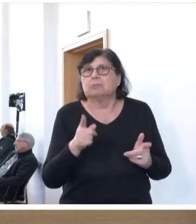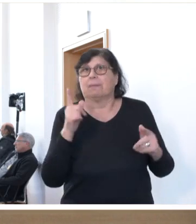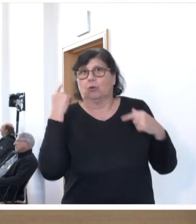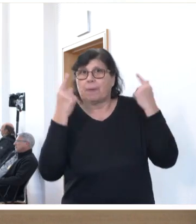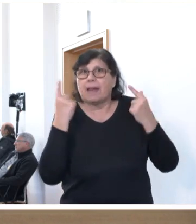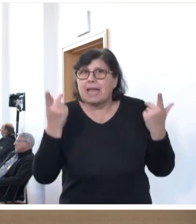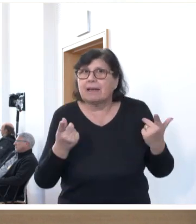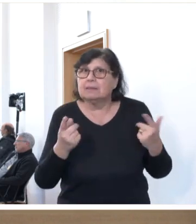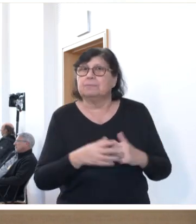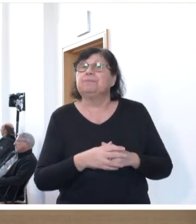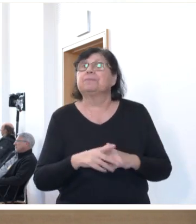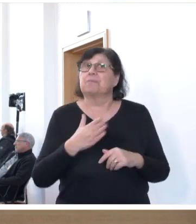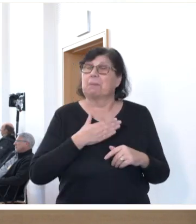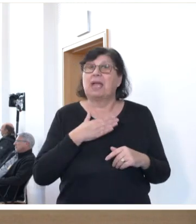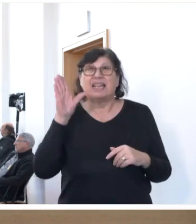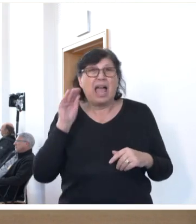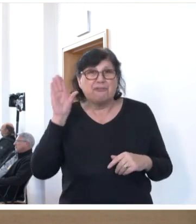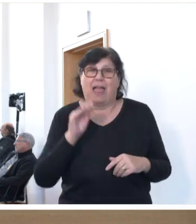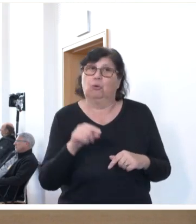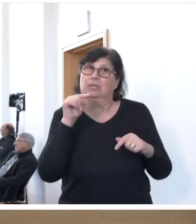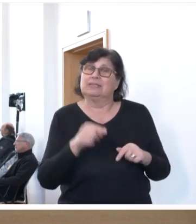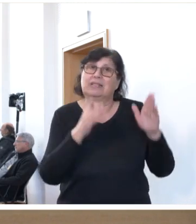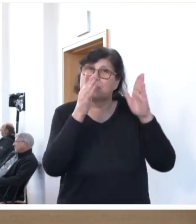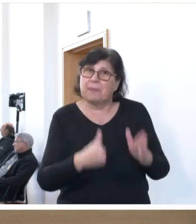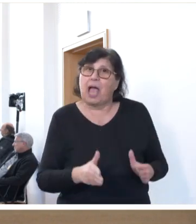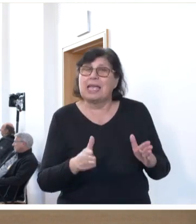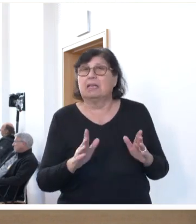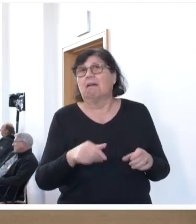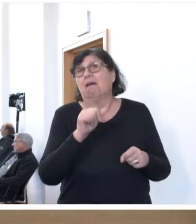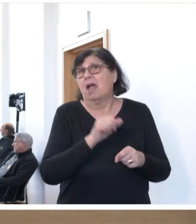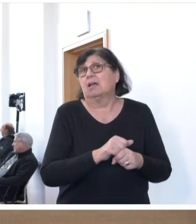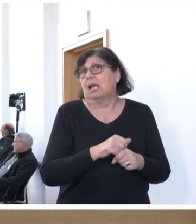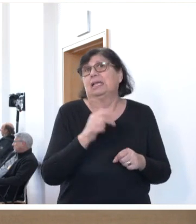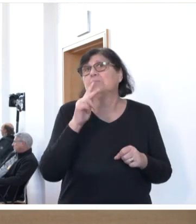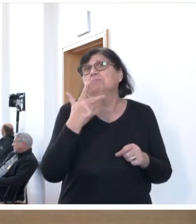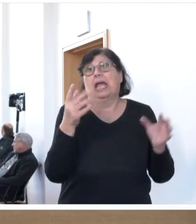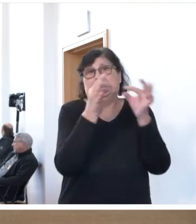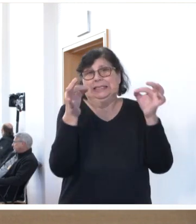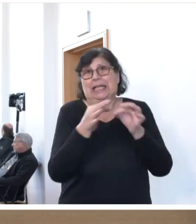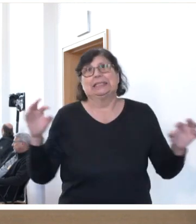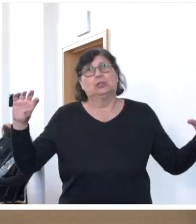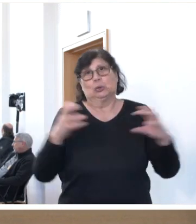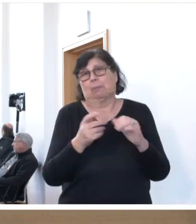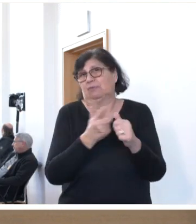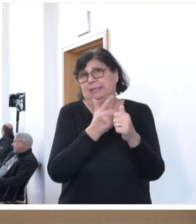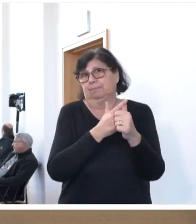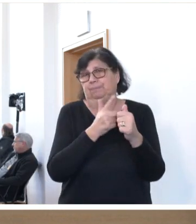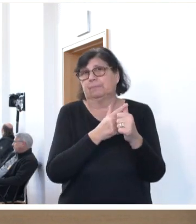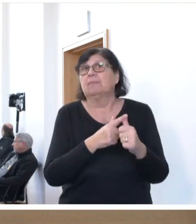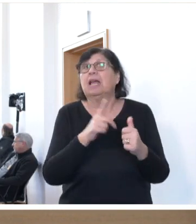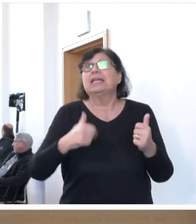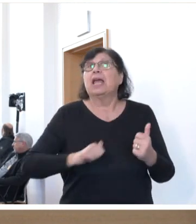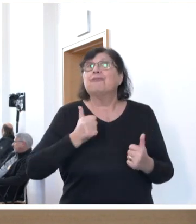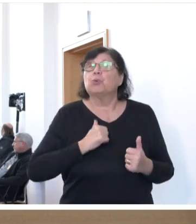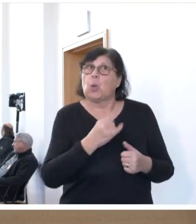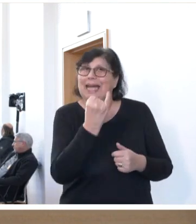stellen. Meine Erfahrungen in diesem Bereich kann ich in einem Dreisatz zusammenfassen. Erstens, je früher